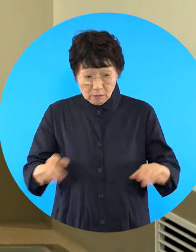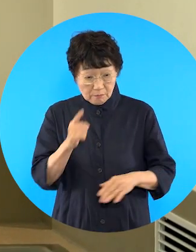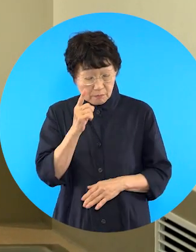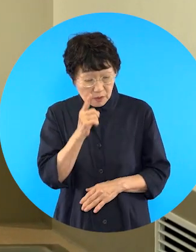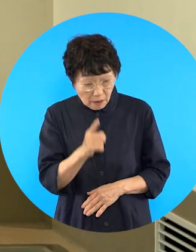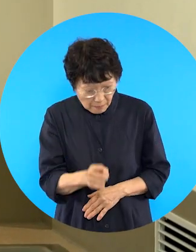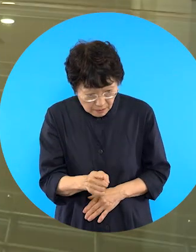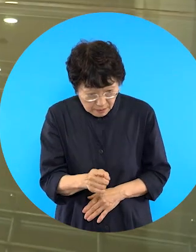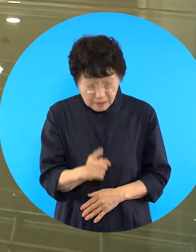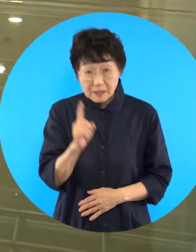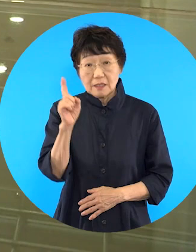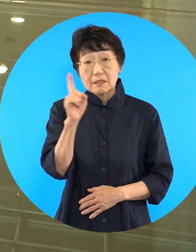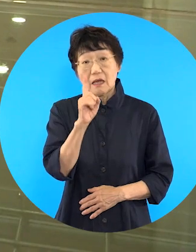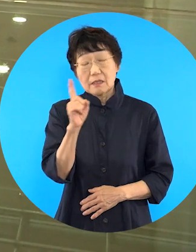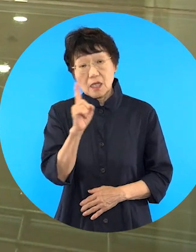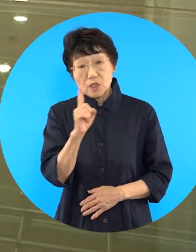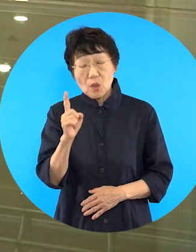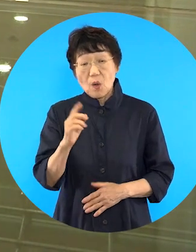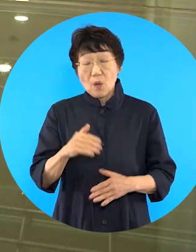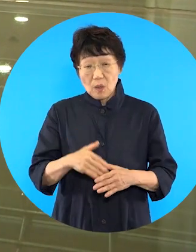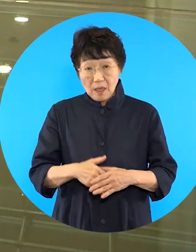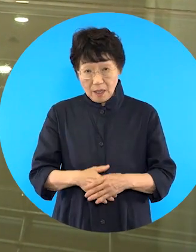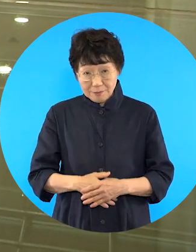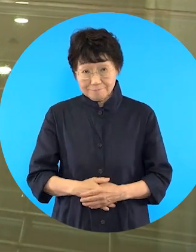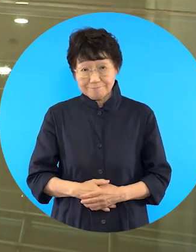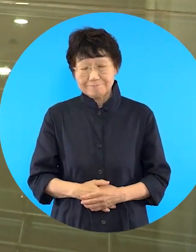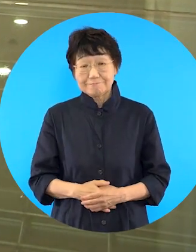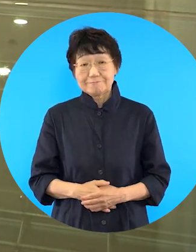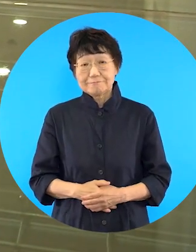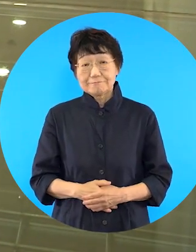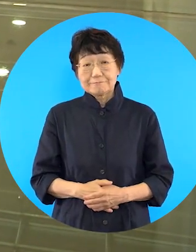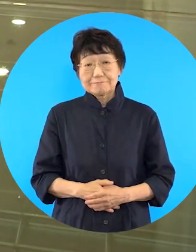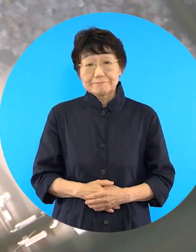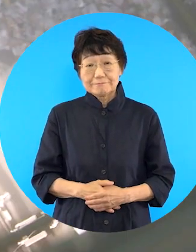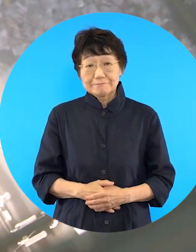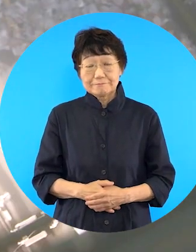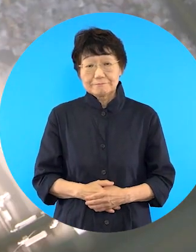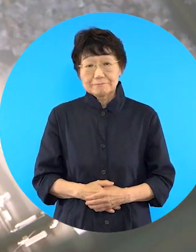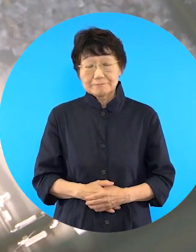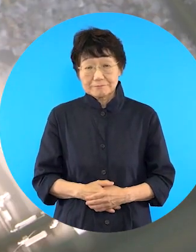床を覗き込んでいますが、何が見えるのでしょう。